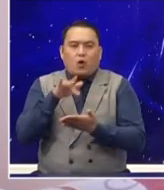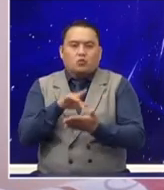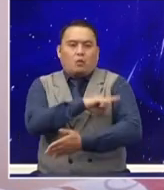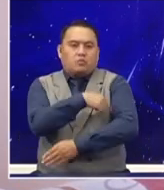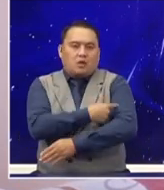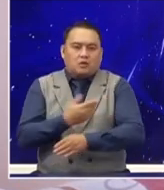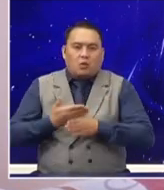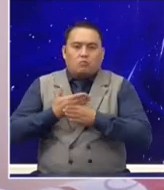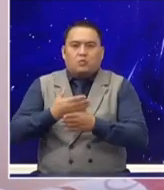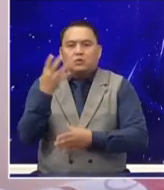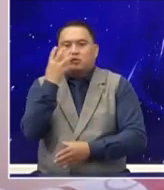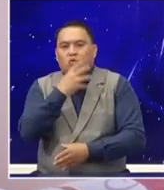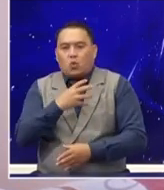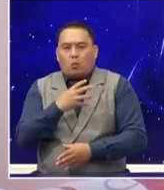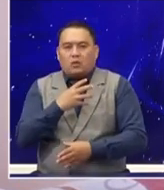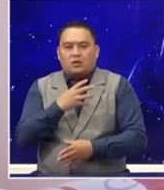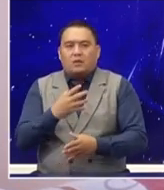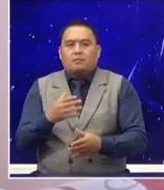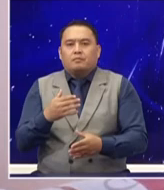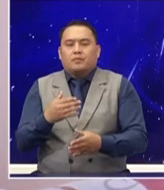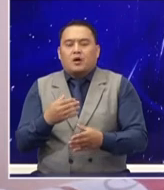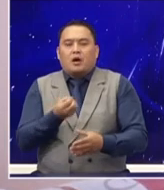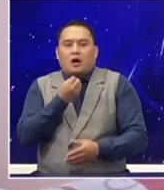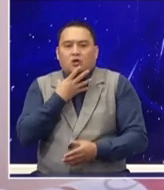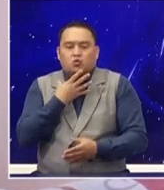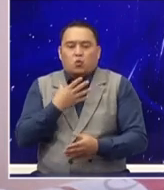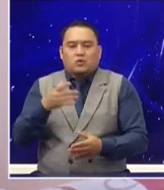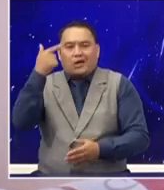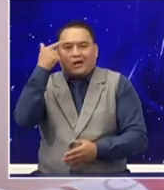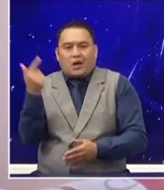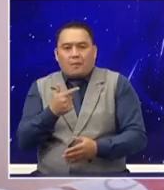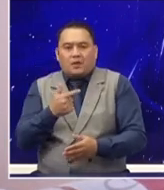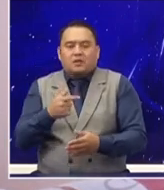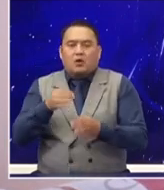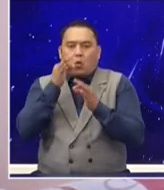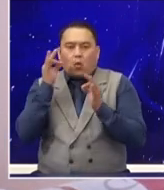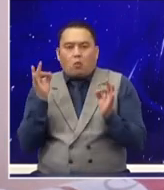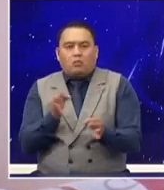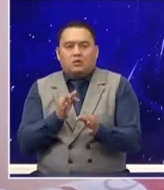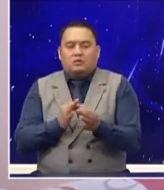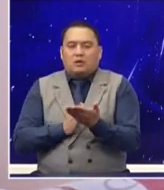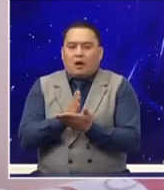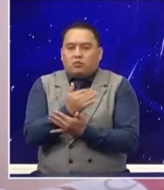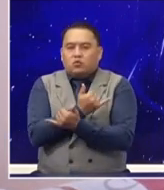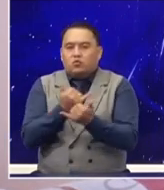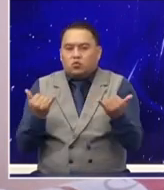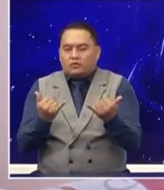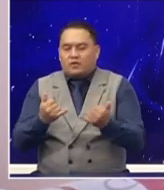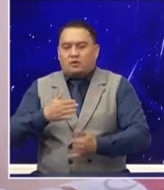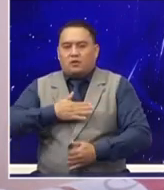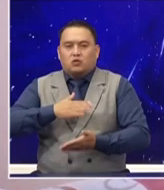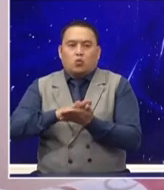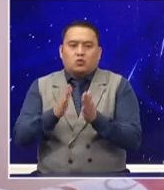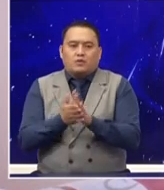за их теплое, приветливое, хорошее отношение к больным. Действительно,